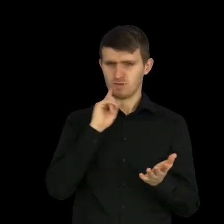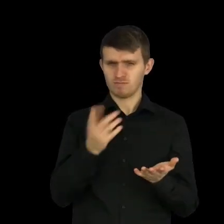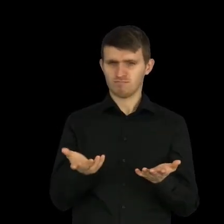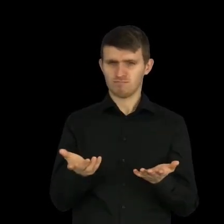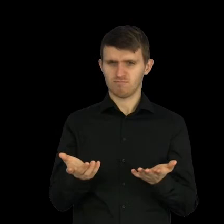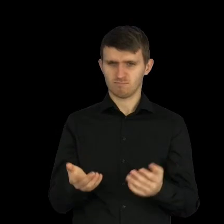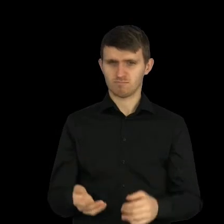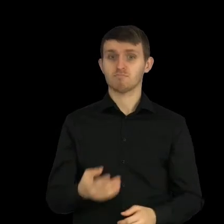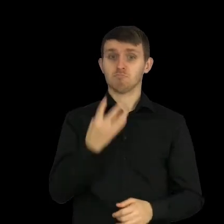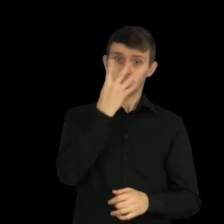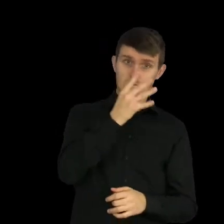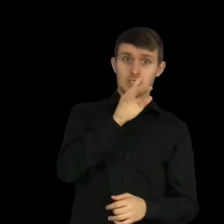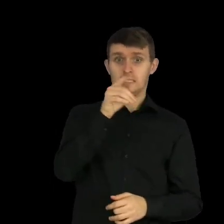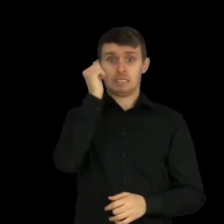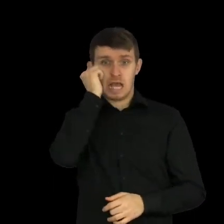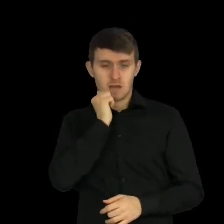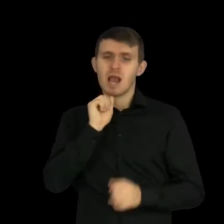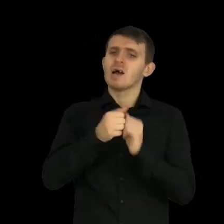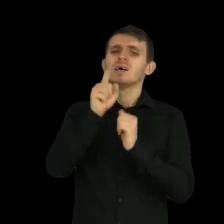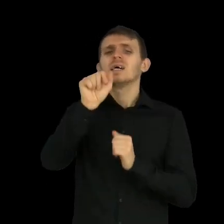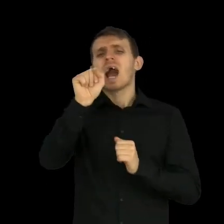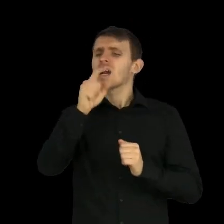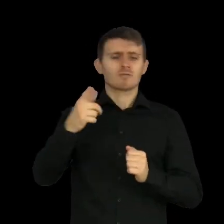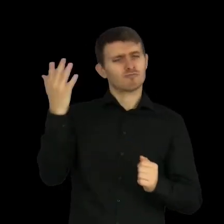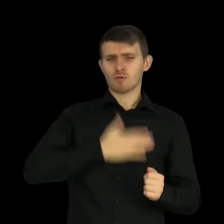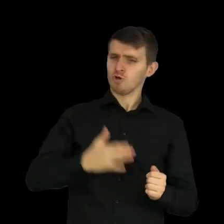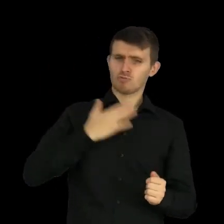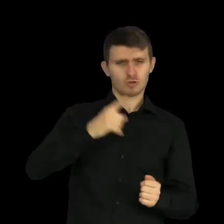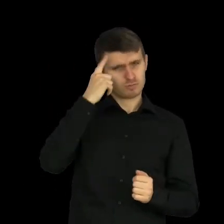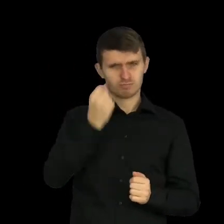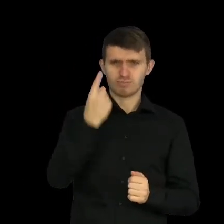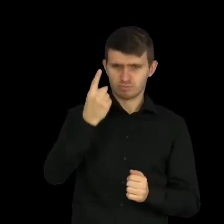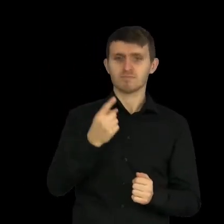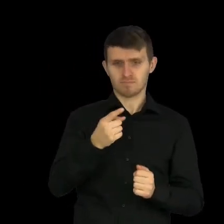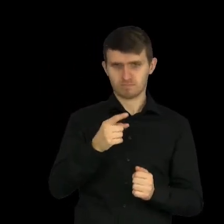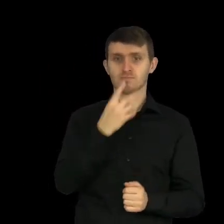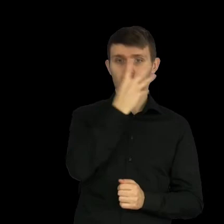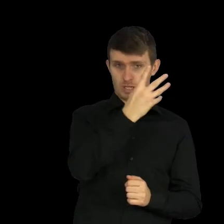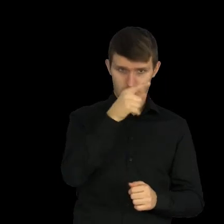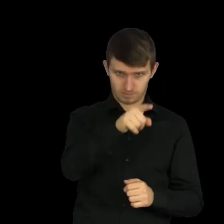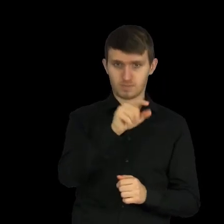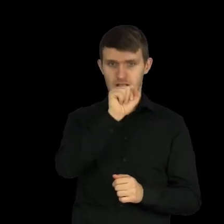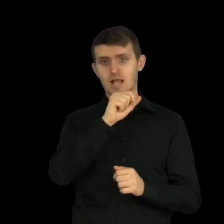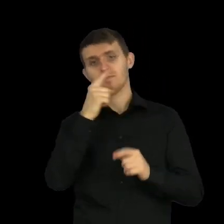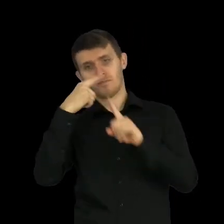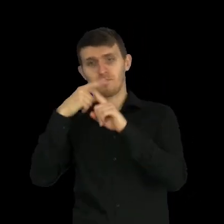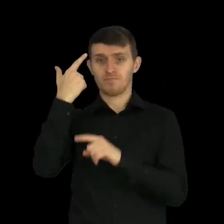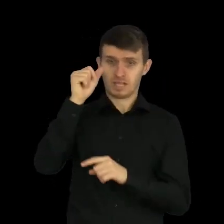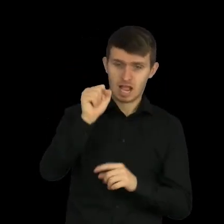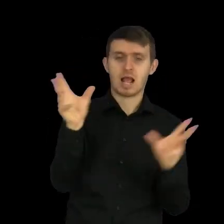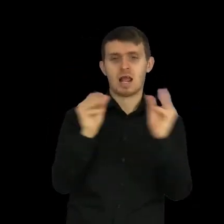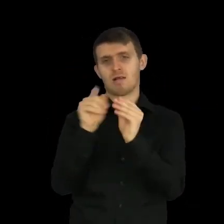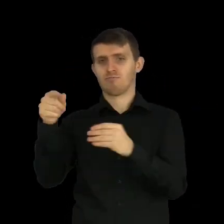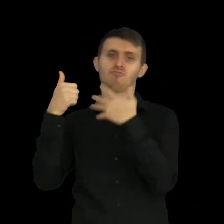to także powinno być dla was proste skoro macie 4 jabłka albo 4 sztuki czegoś innego co kryje się pod a